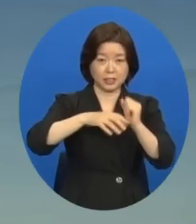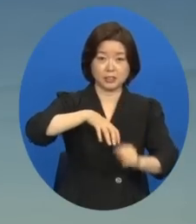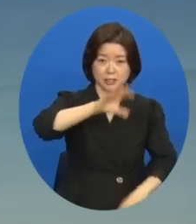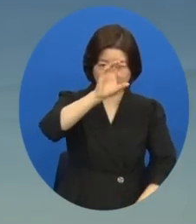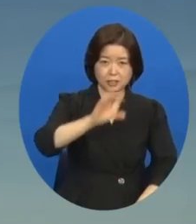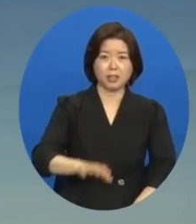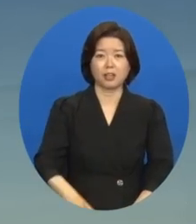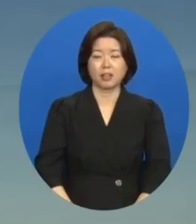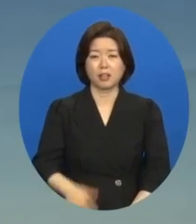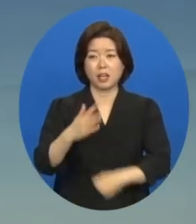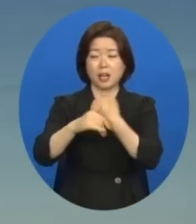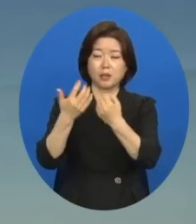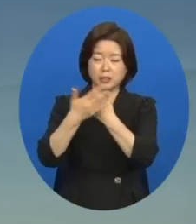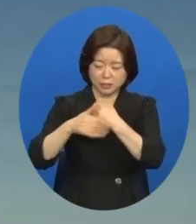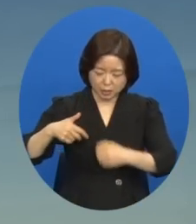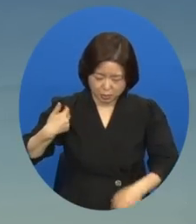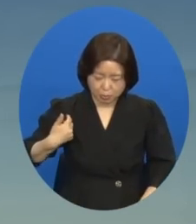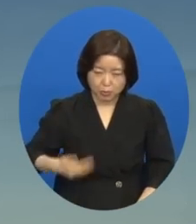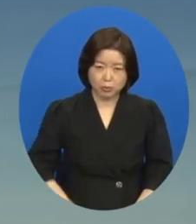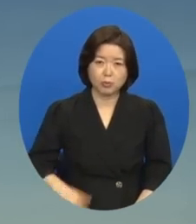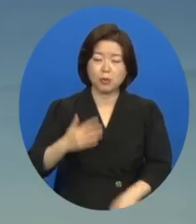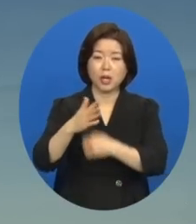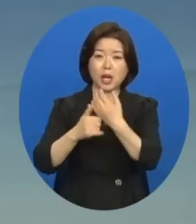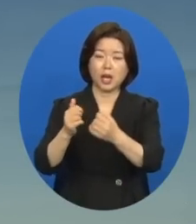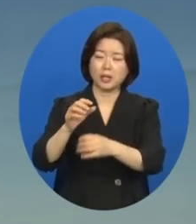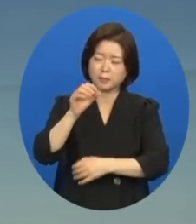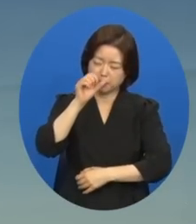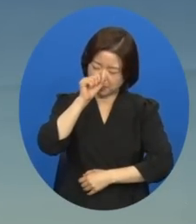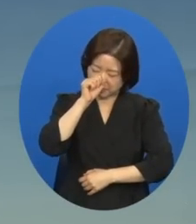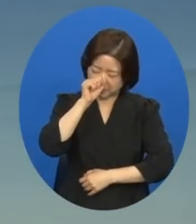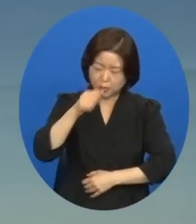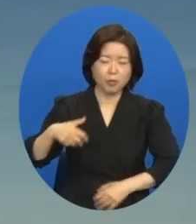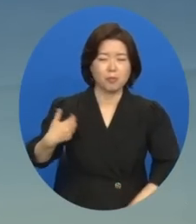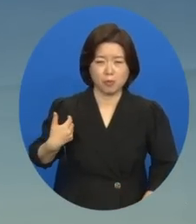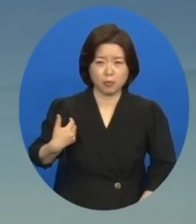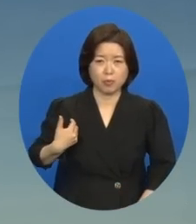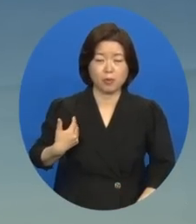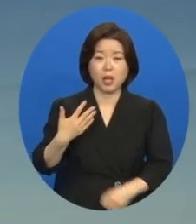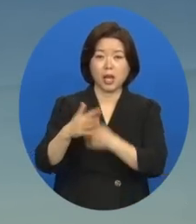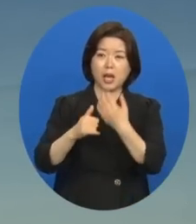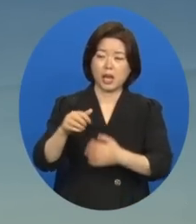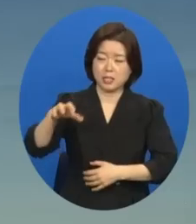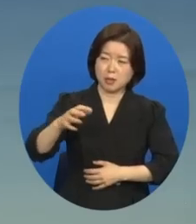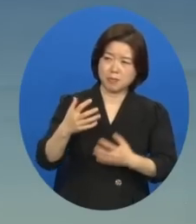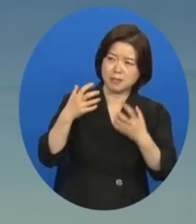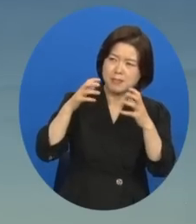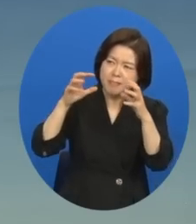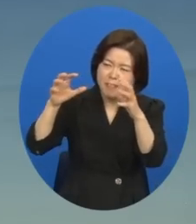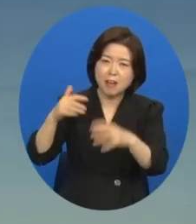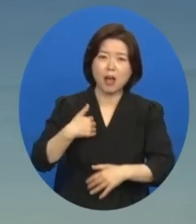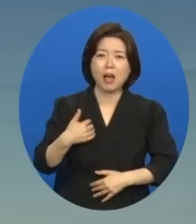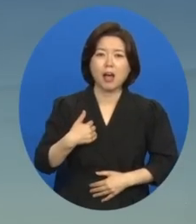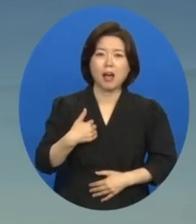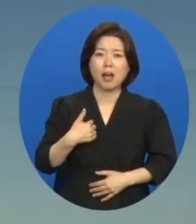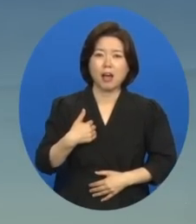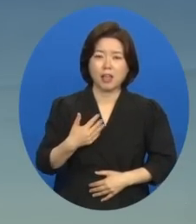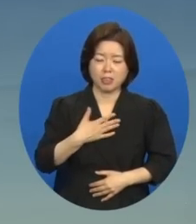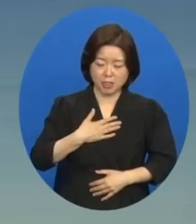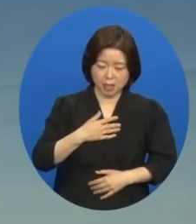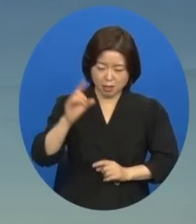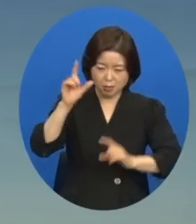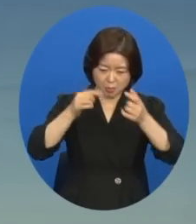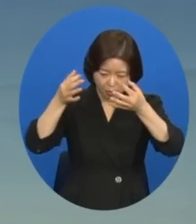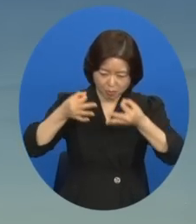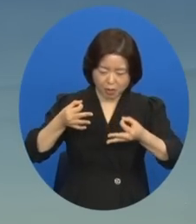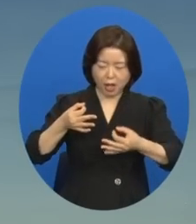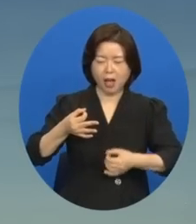하나님의 은혜도 모르고 하나님의 선하심도 모르고 하나님 앞에 으르렁거리는 제가 얼마나